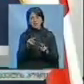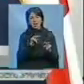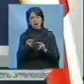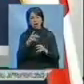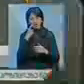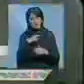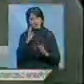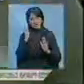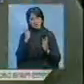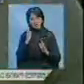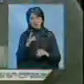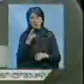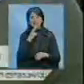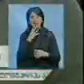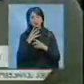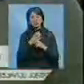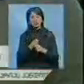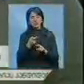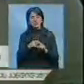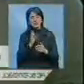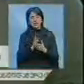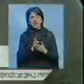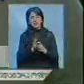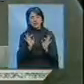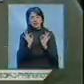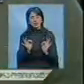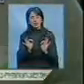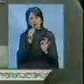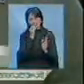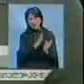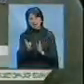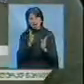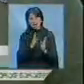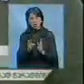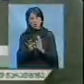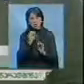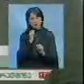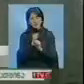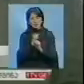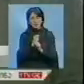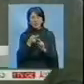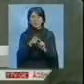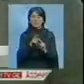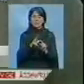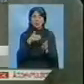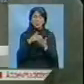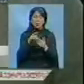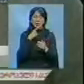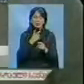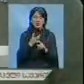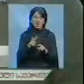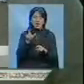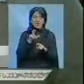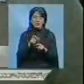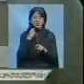აკონტროლებს თავის წნევას. თამბაქოს შეზღუდვა, ეს არის სწორი დიეტური არჩევნის გაკეთება, ეს არის ვარის თმა